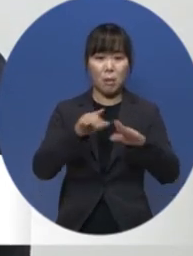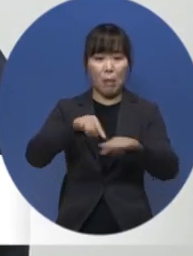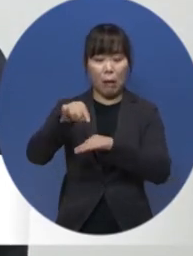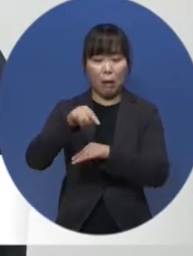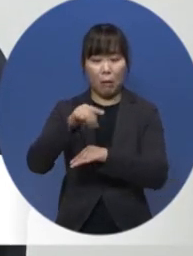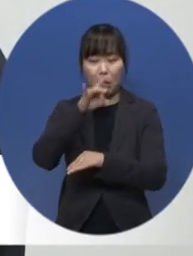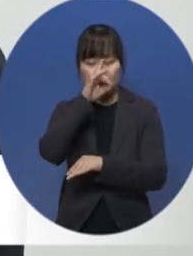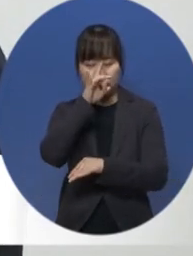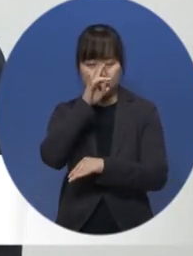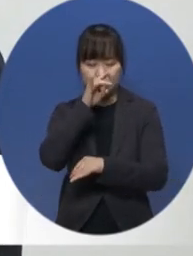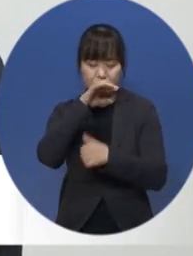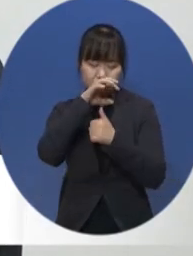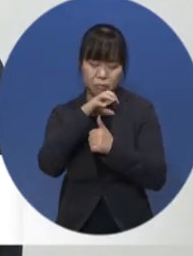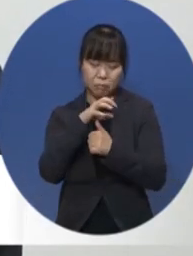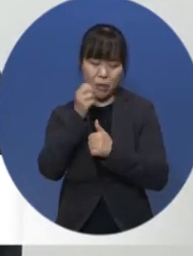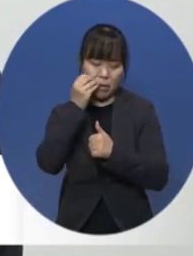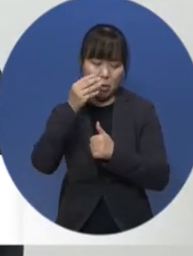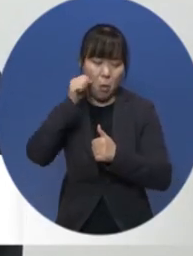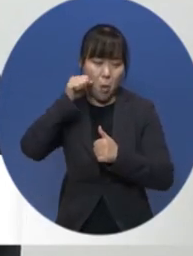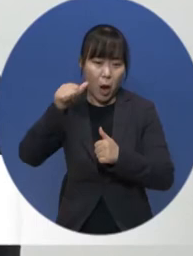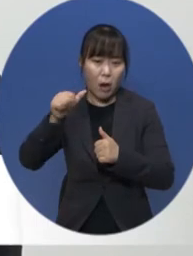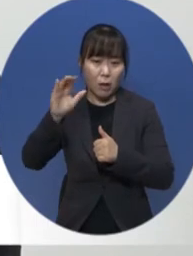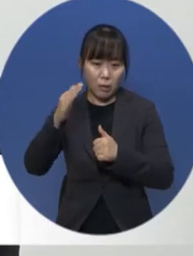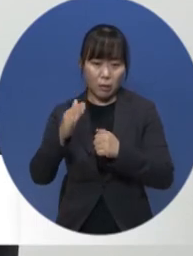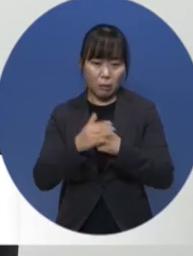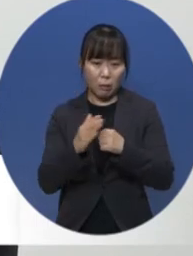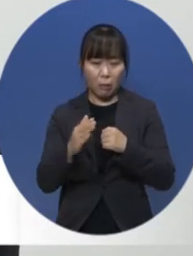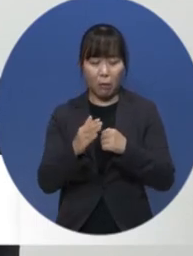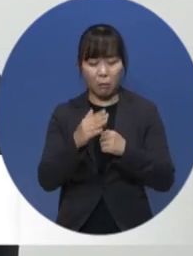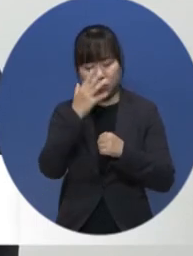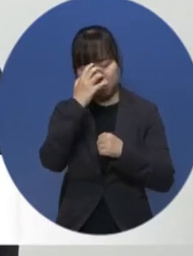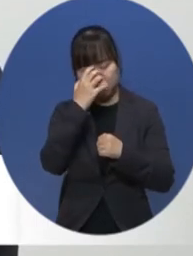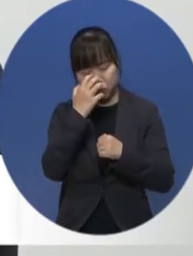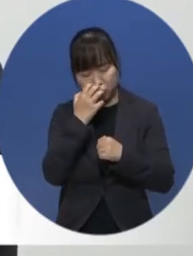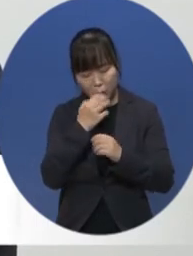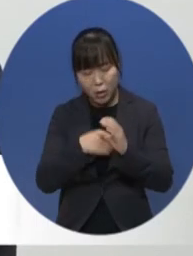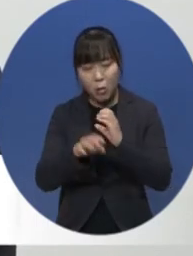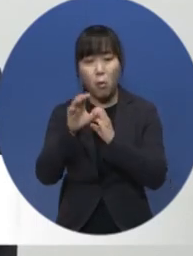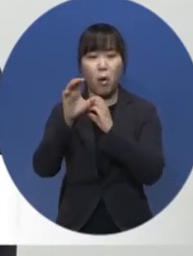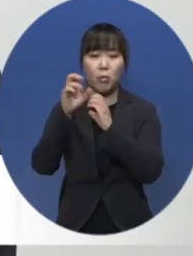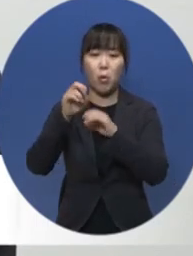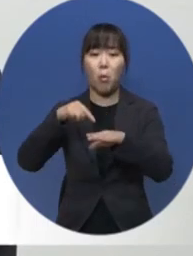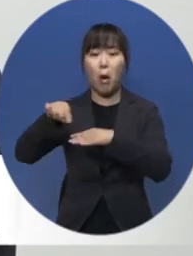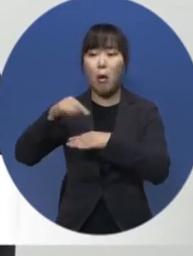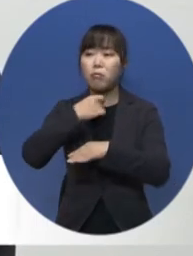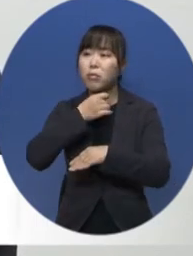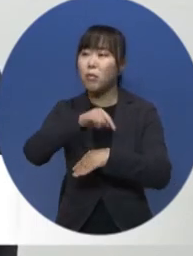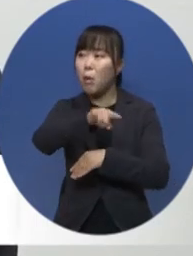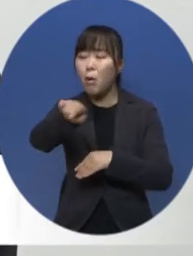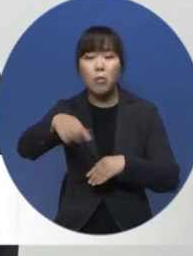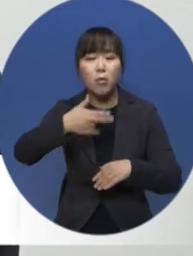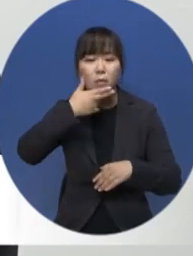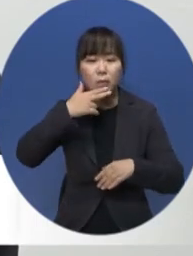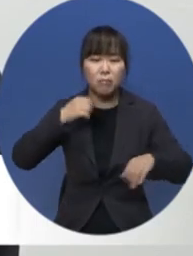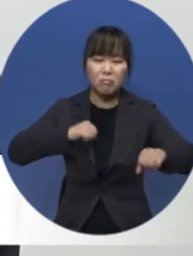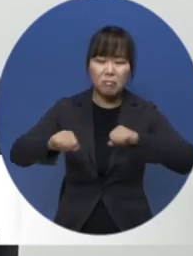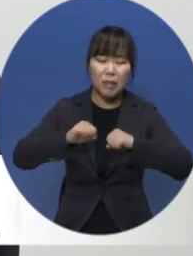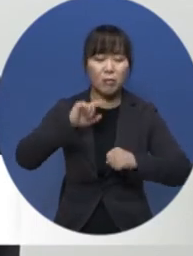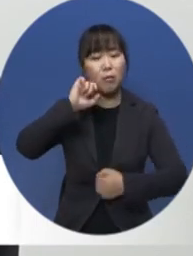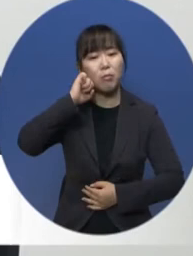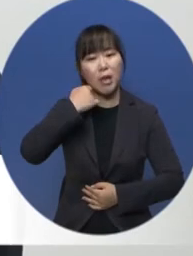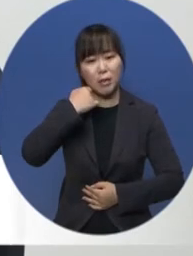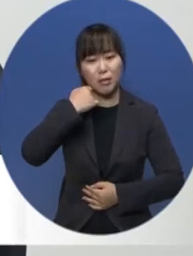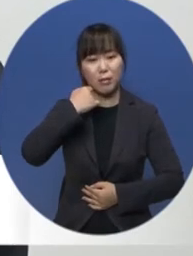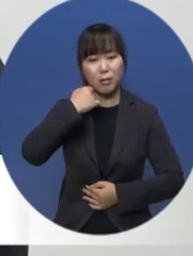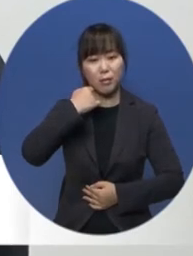보니까 사람들이 자꾸 우울증만 더 심해지고 밖에 나가려 해도 갈 데도 없고 움직이기도 쉽지도